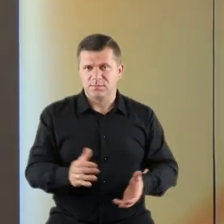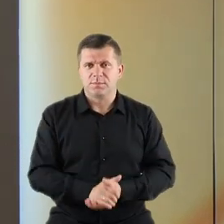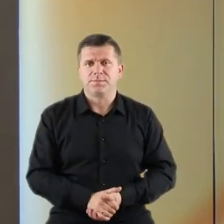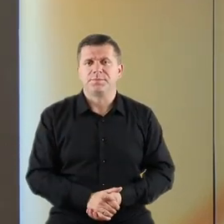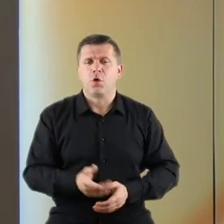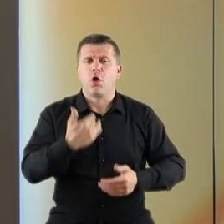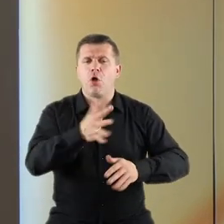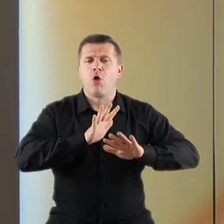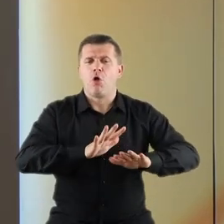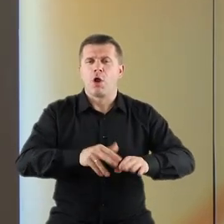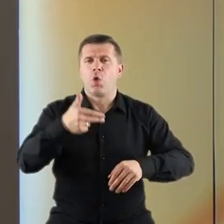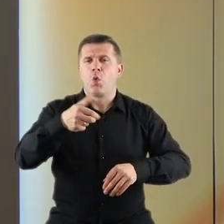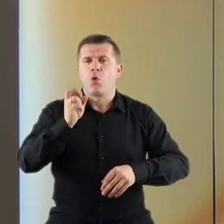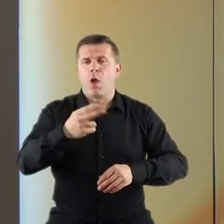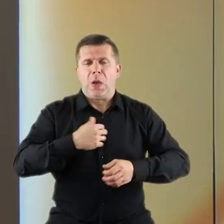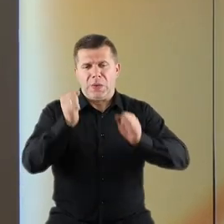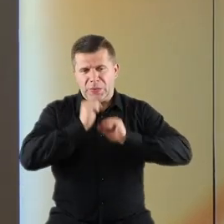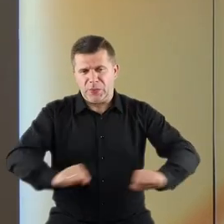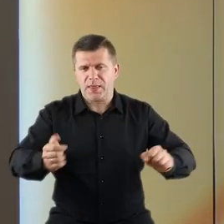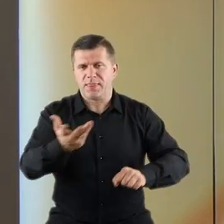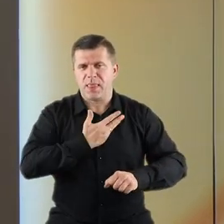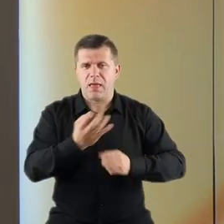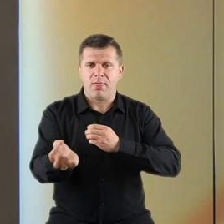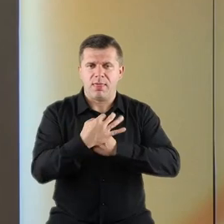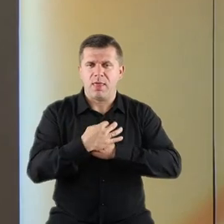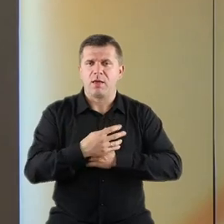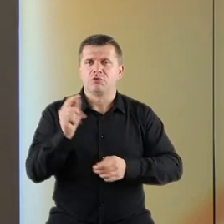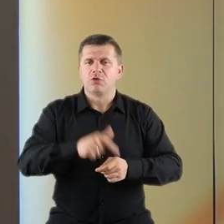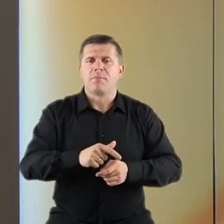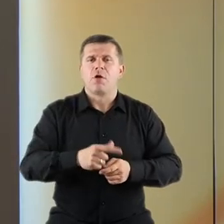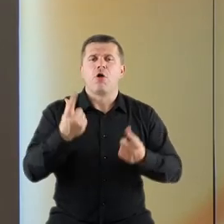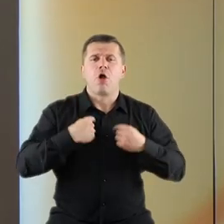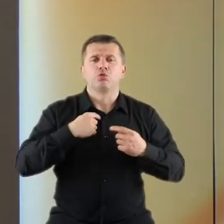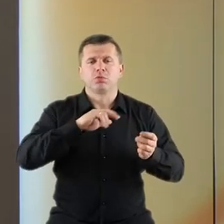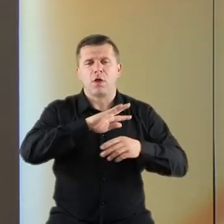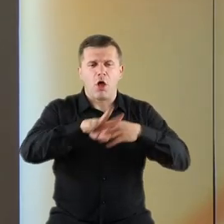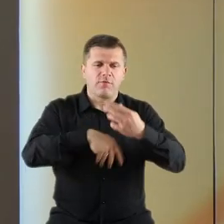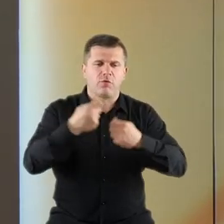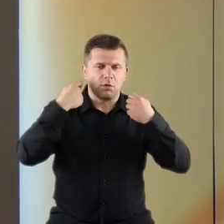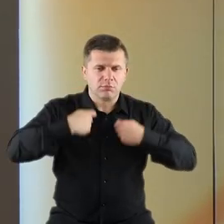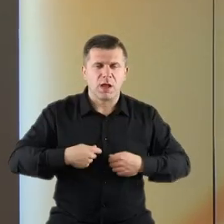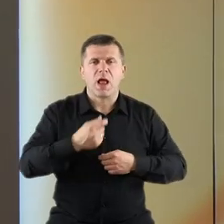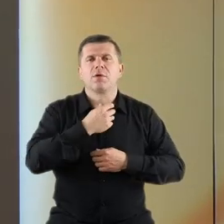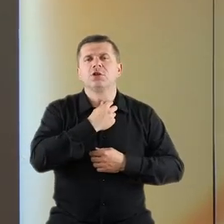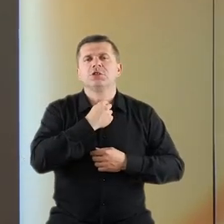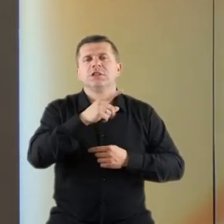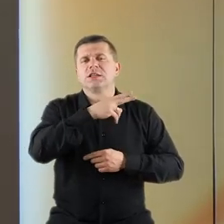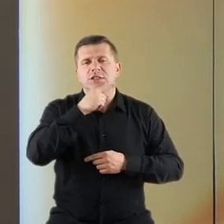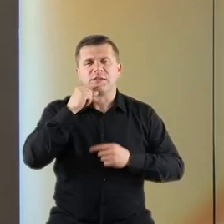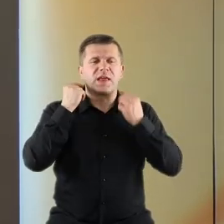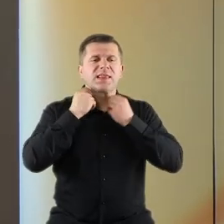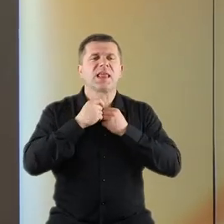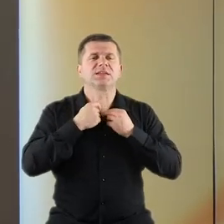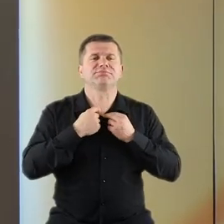aby uroku oczarowania trzeba włożyć na siebie przewrócono koszulę albo zawiązek na szyję czerwoną tasiemkę